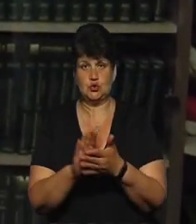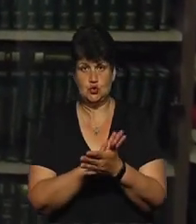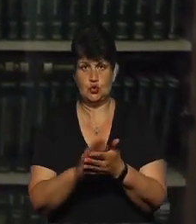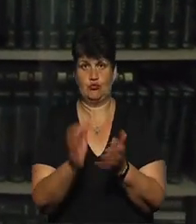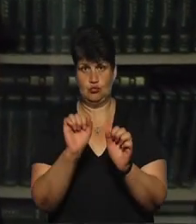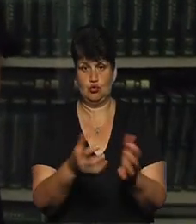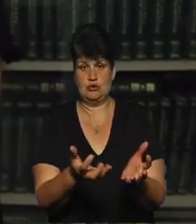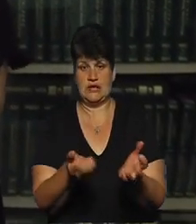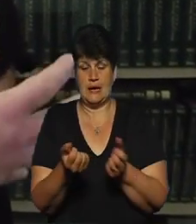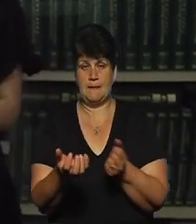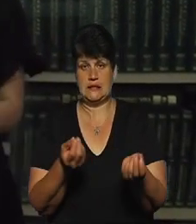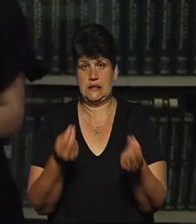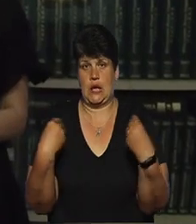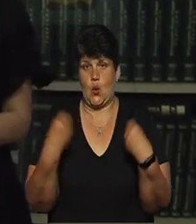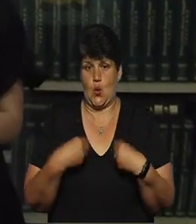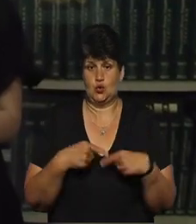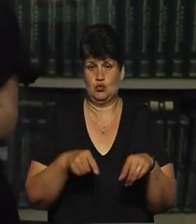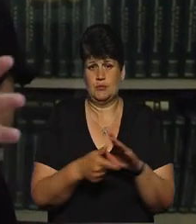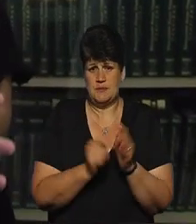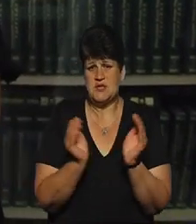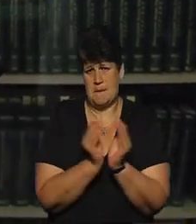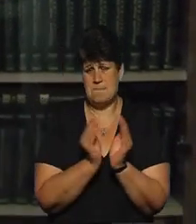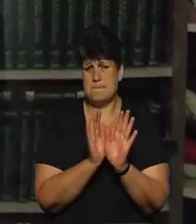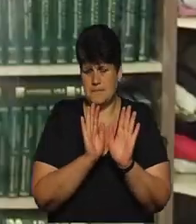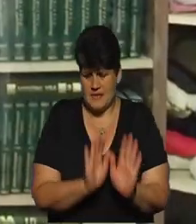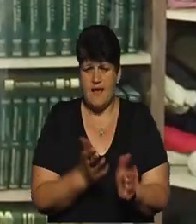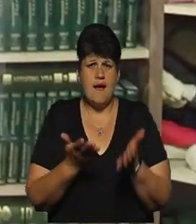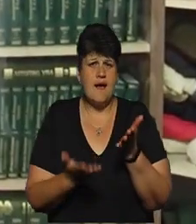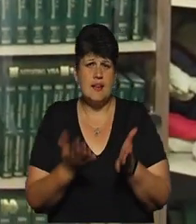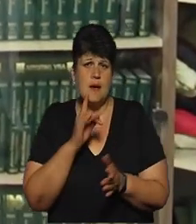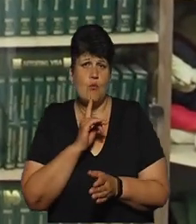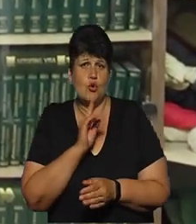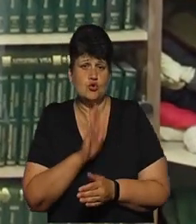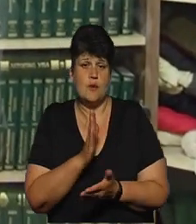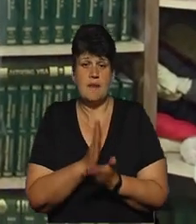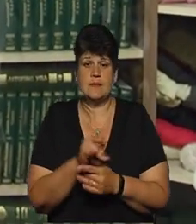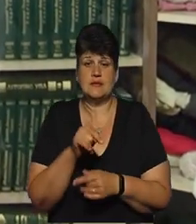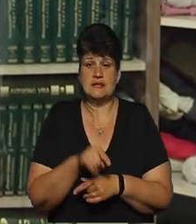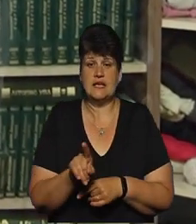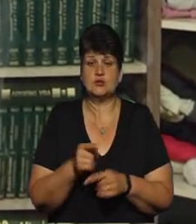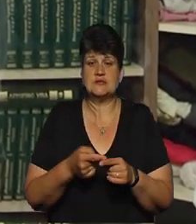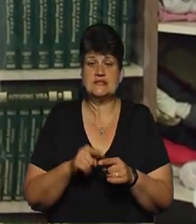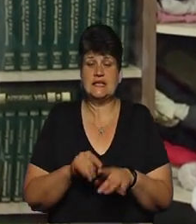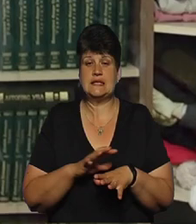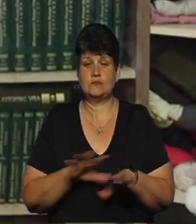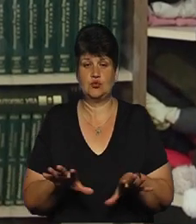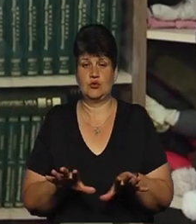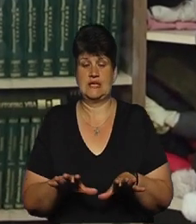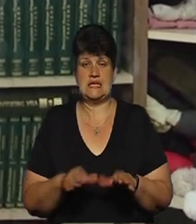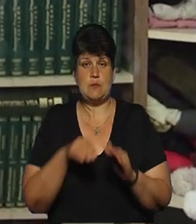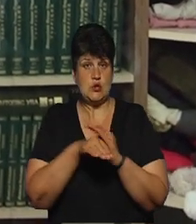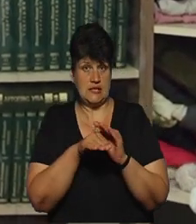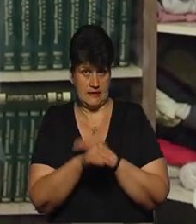думаю, що приміщення невеличке, але поки що маємо те, щоб це не було. Бо склади, насправді, я дивився